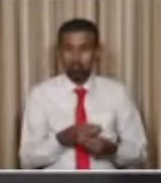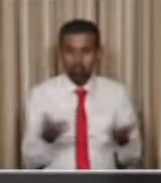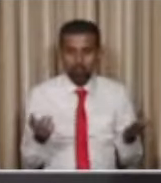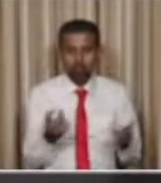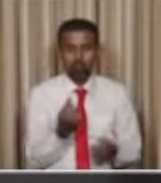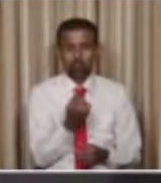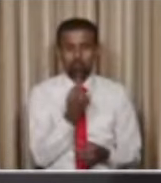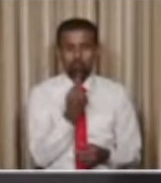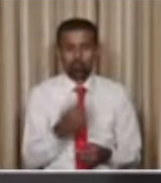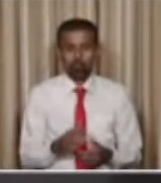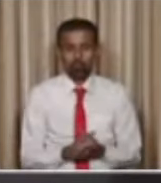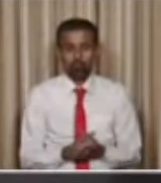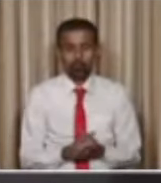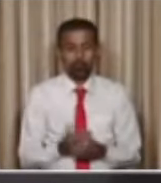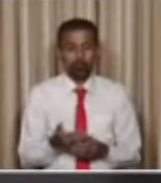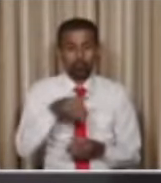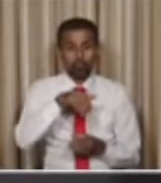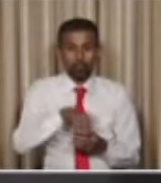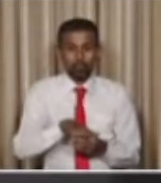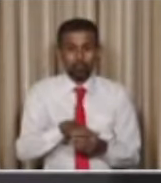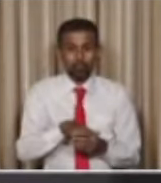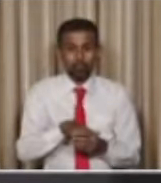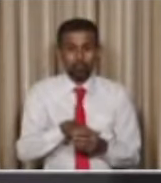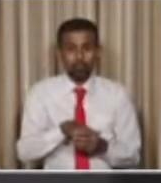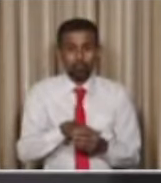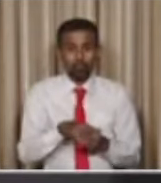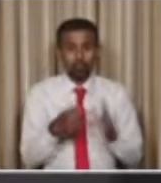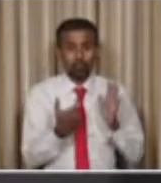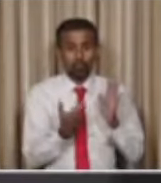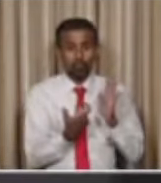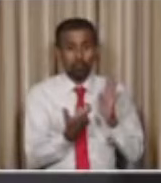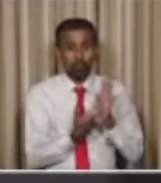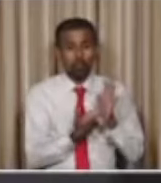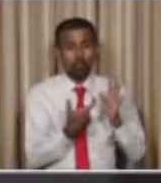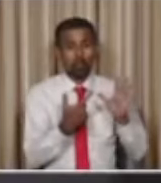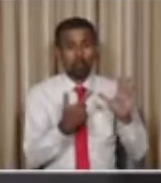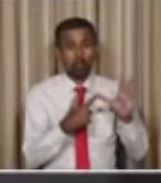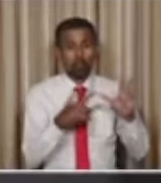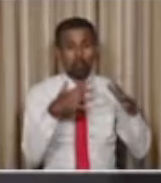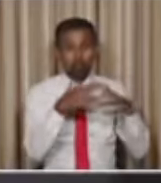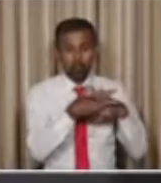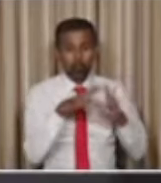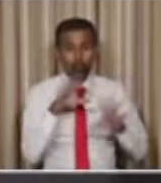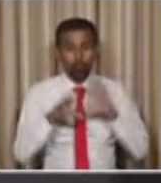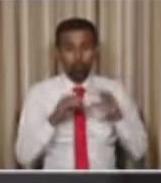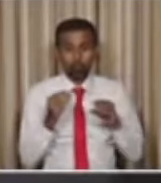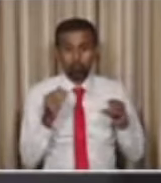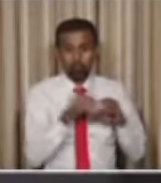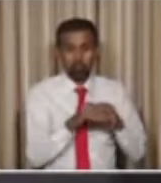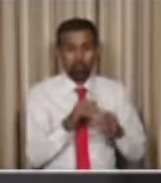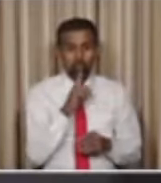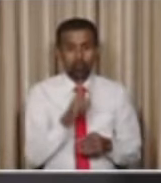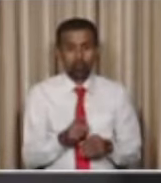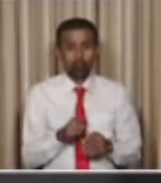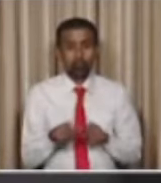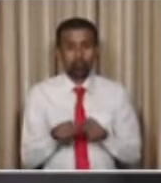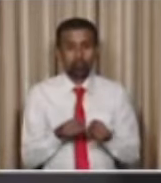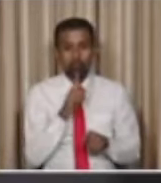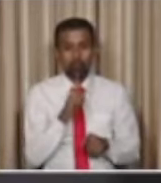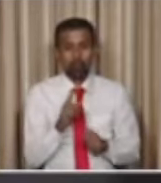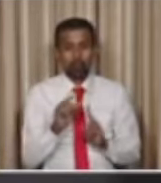ಅನವಕುವ ಮೇಕೆ ಅತುಲೆ ರೋಯಕೆ ಒತ್ತು ಸೇವೆ ಅಪೇ ರಟಟ ಅತುಲ್ವೇನವ ಕೇಳ ಕ್ಯೂವ ಹೆಬೈ ಮೆಹಮ ಕಿಯಪು